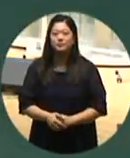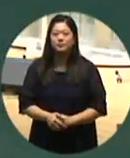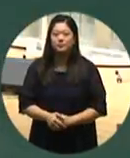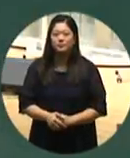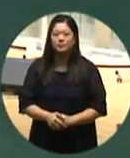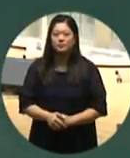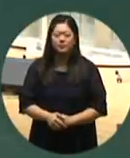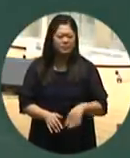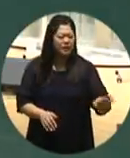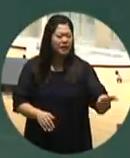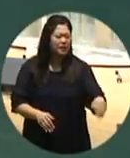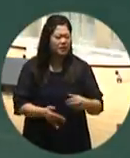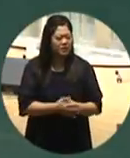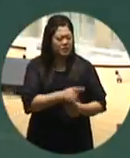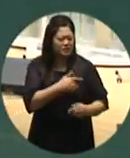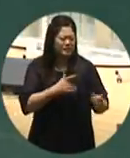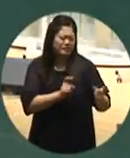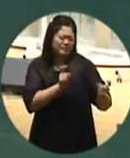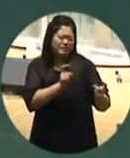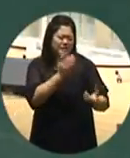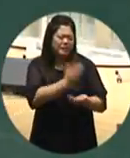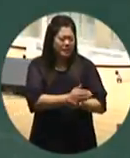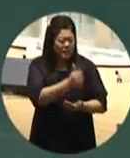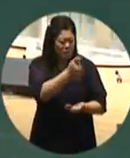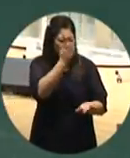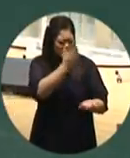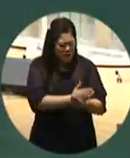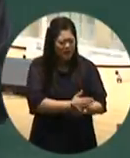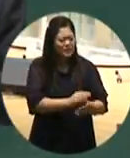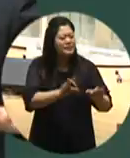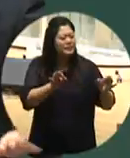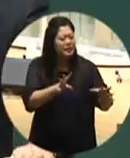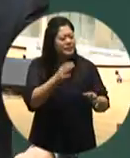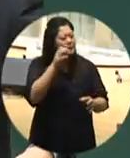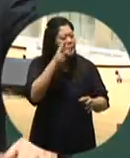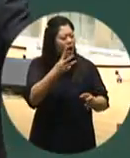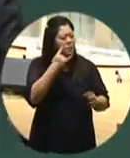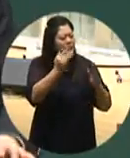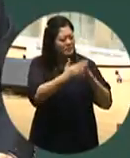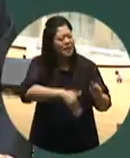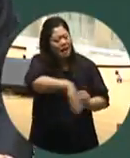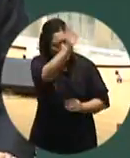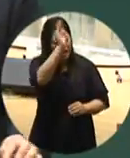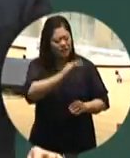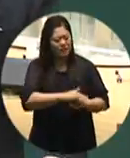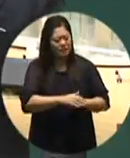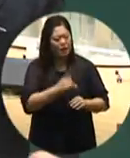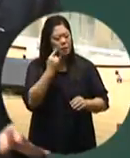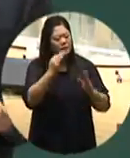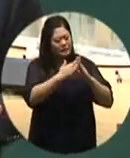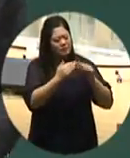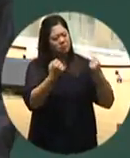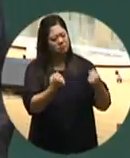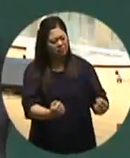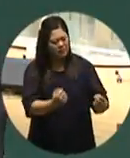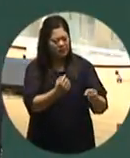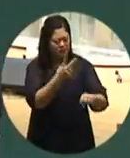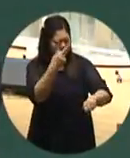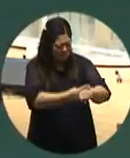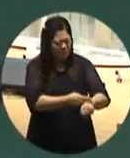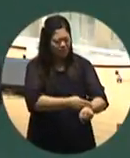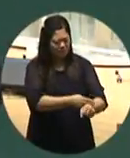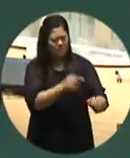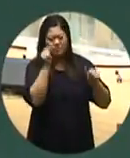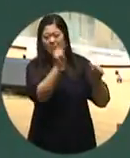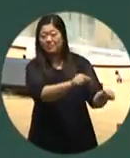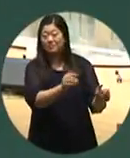처갓집에 그 가 있어라. 그 이제 노름꾼들 만나지 마. And he said, "Why don't you go to your family, your parents, for about 3 months, and don't meet with any of your friends who